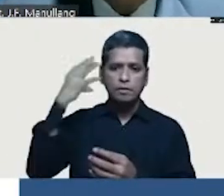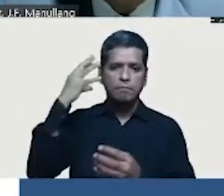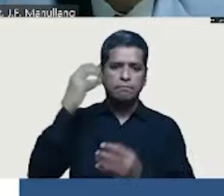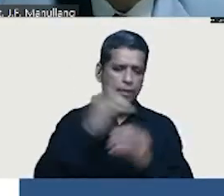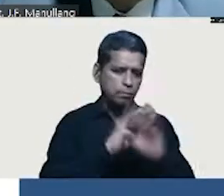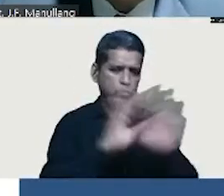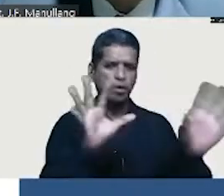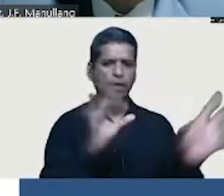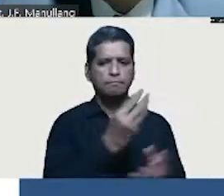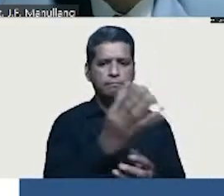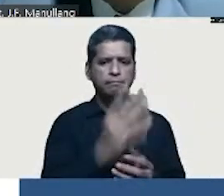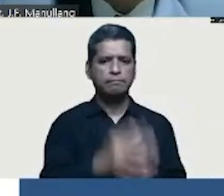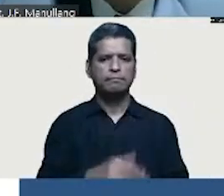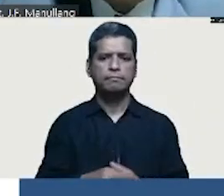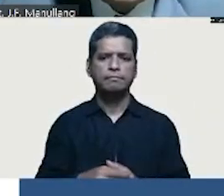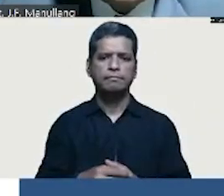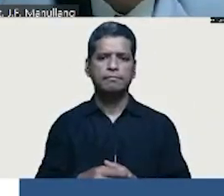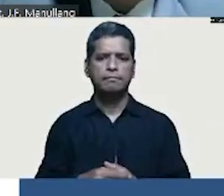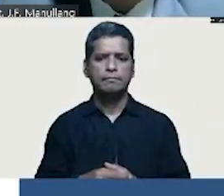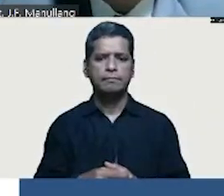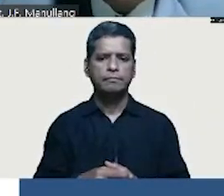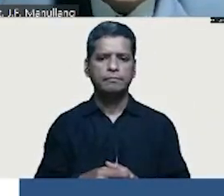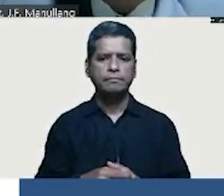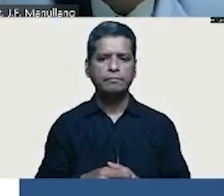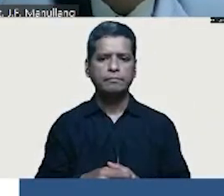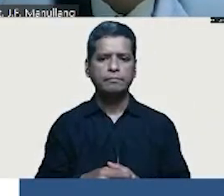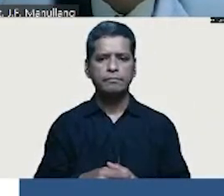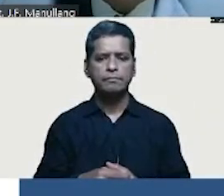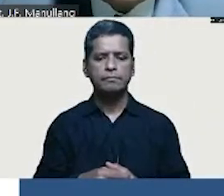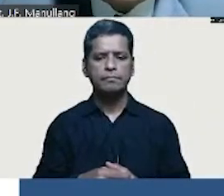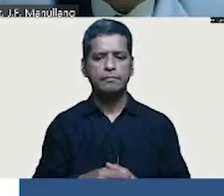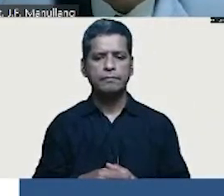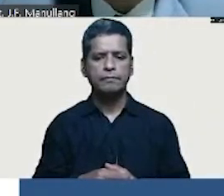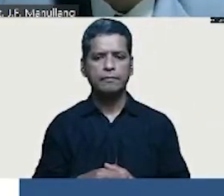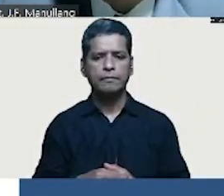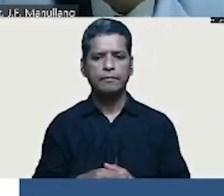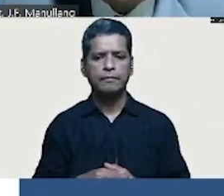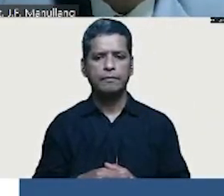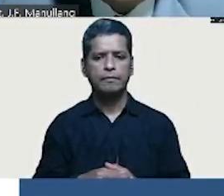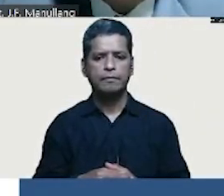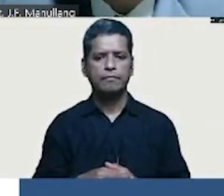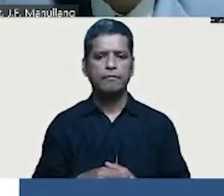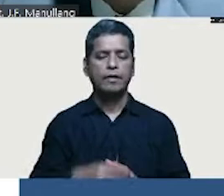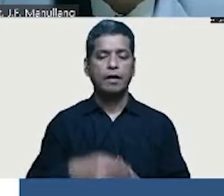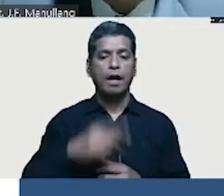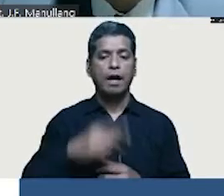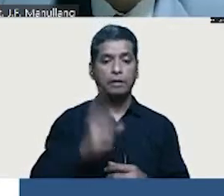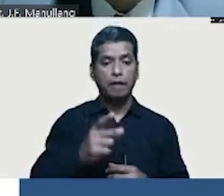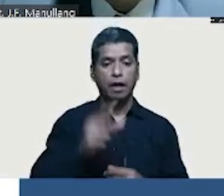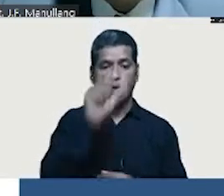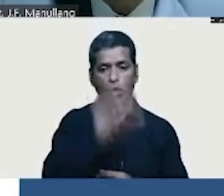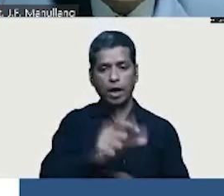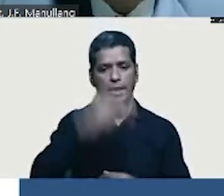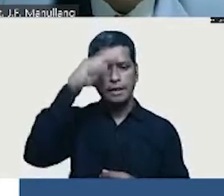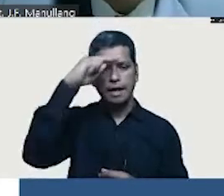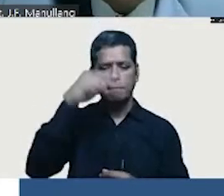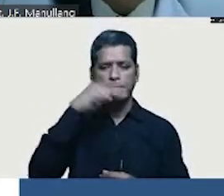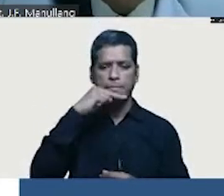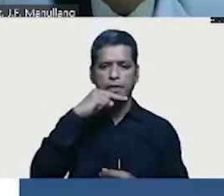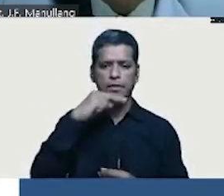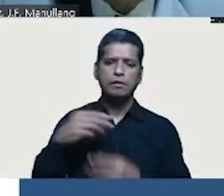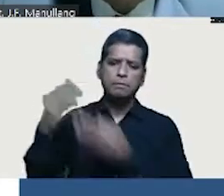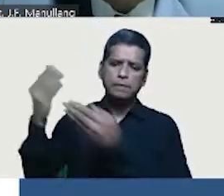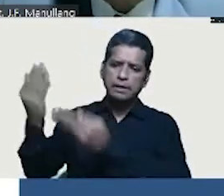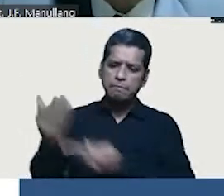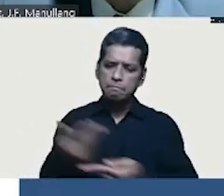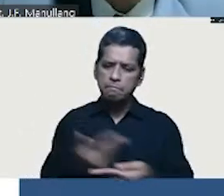ini ya dia sudah menerima pernyataan atau firman Tuhan yang akan dikabarkan Nya kepada kuma-kuma bangsa jeda waktu